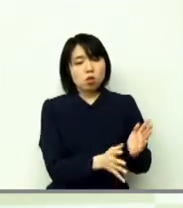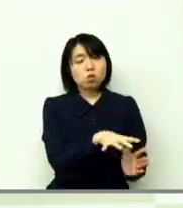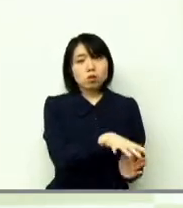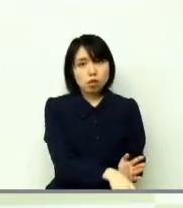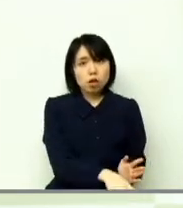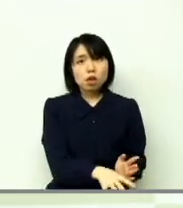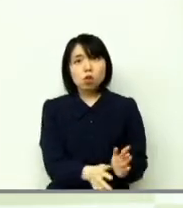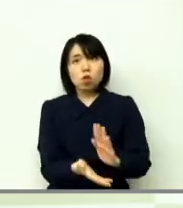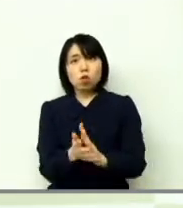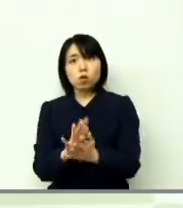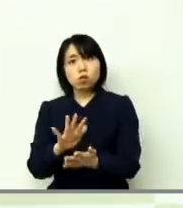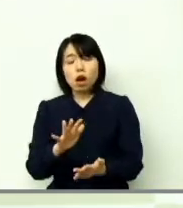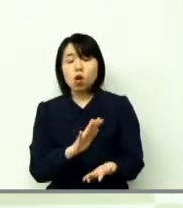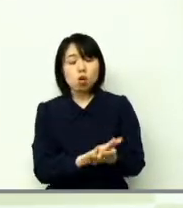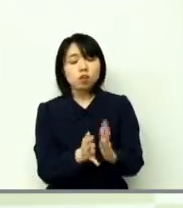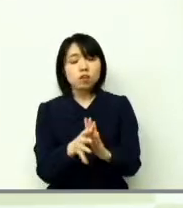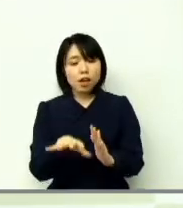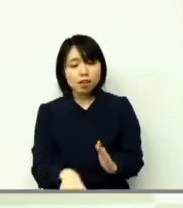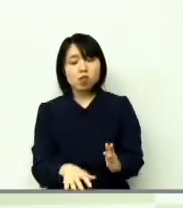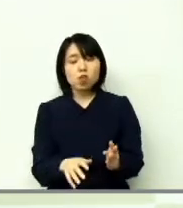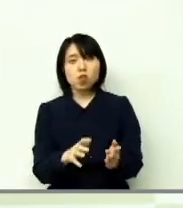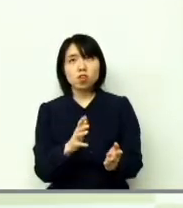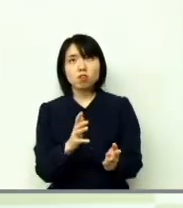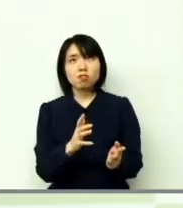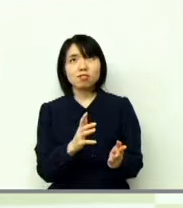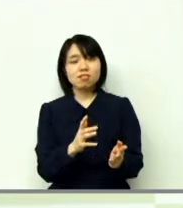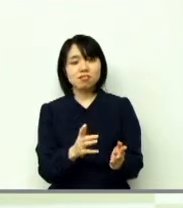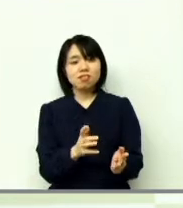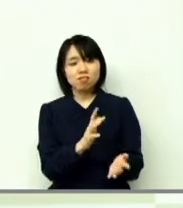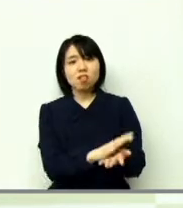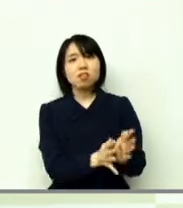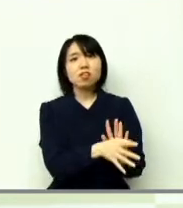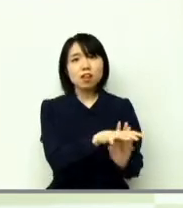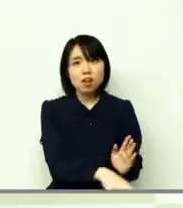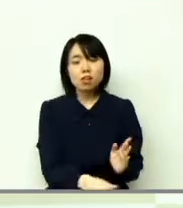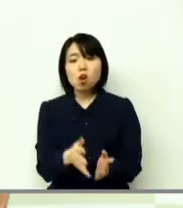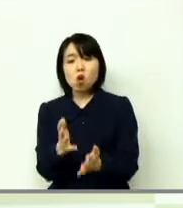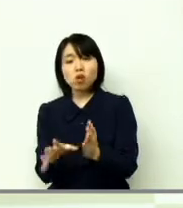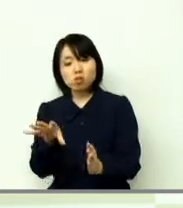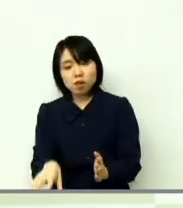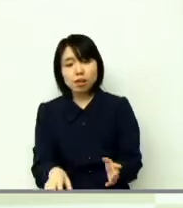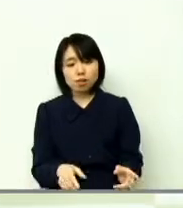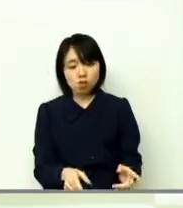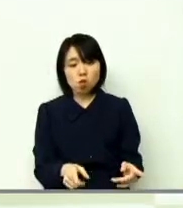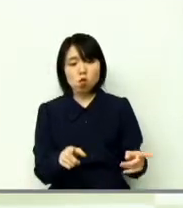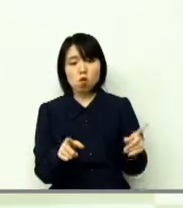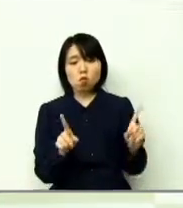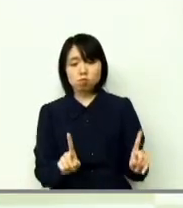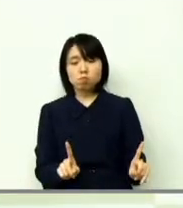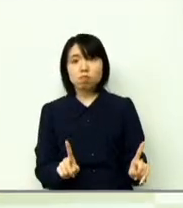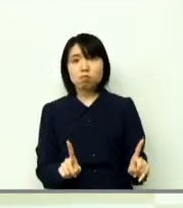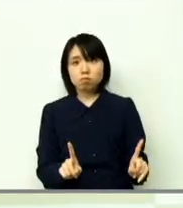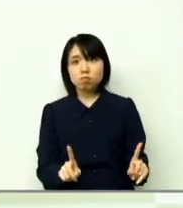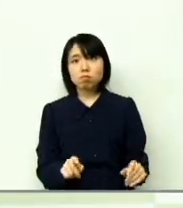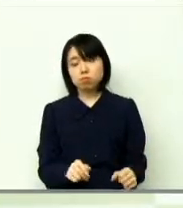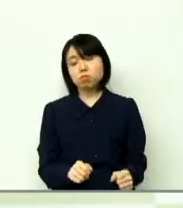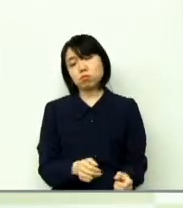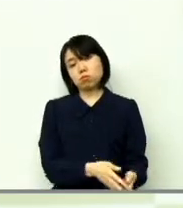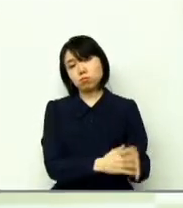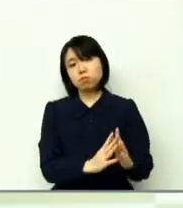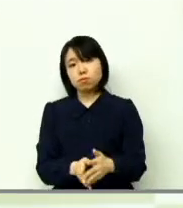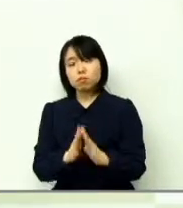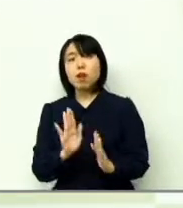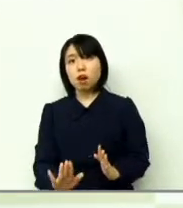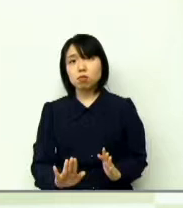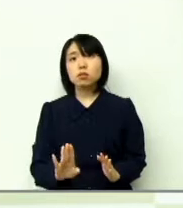定こども園と、まあ、両方がこう、まあ、バランスを取ったような形の制度ができたわけですけど、首都圏の中でいうと認定こども